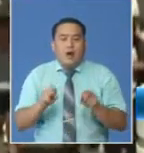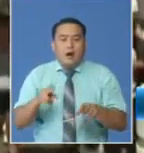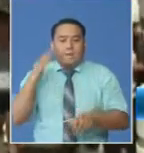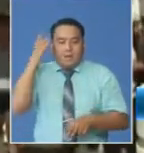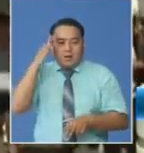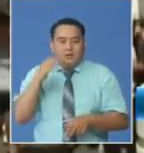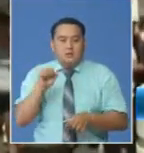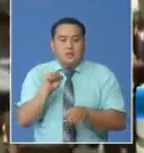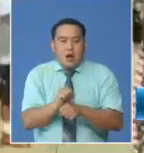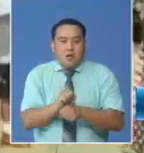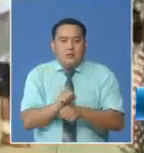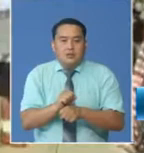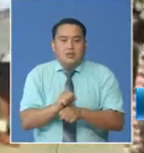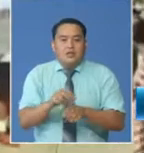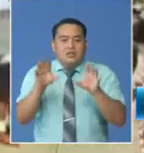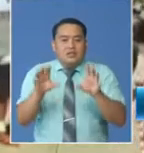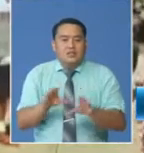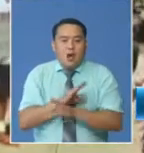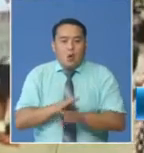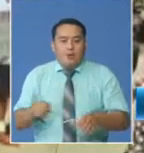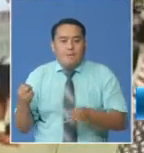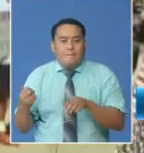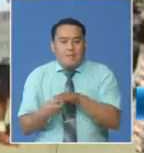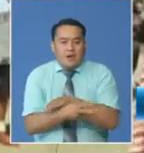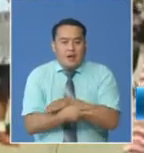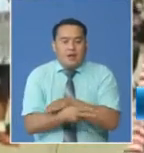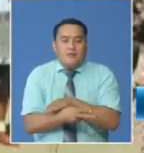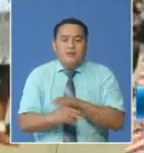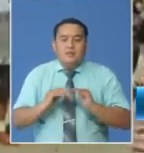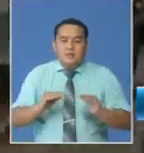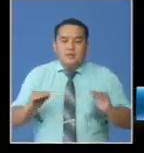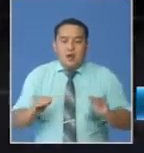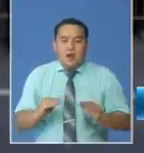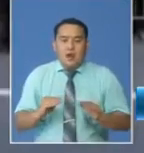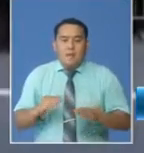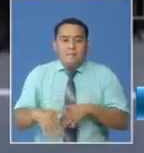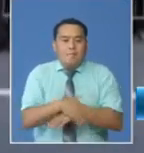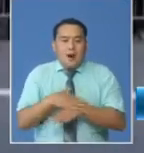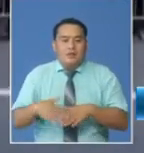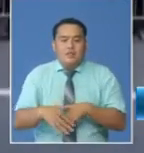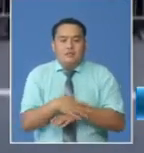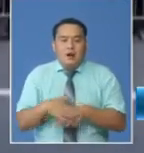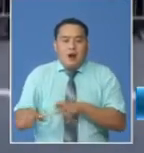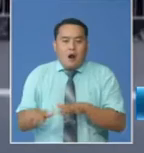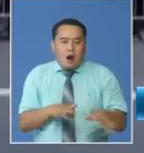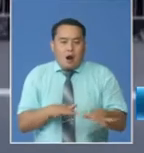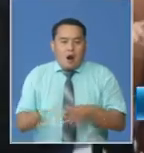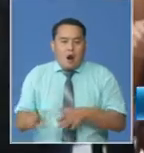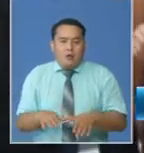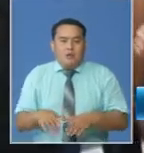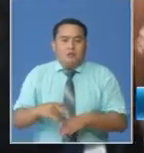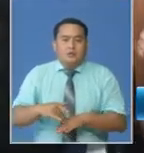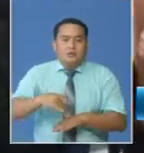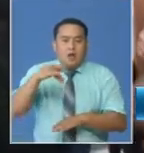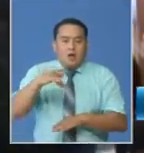от депортации нелегальных мигрантов, въехавших на территорию страны еще детьми. Одна из самых массовых акций прошла во вторник у башни Трамп Тауэр